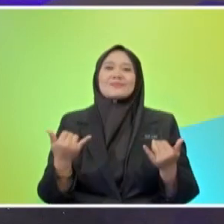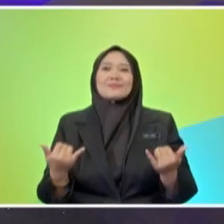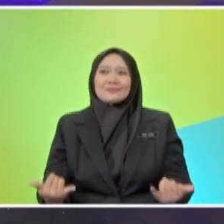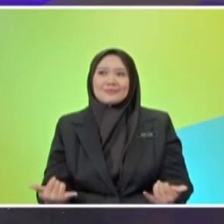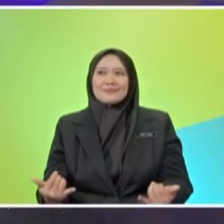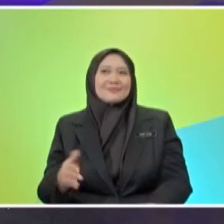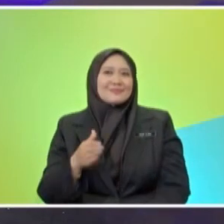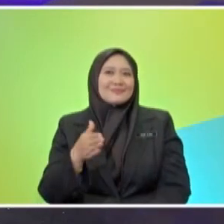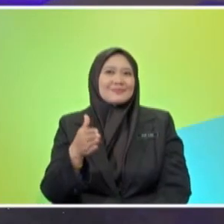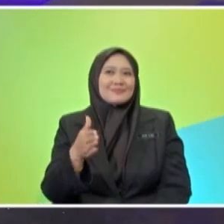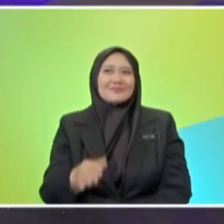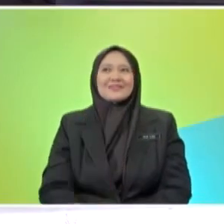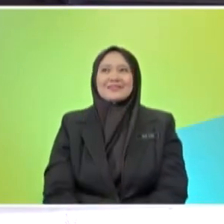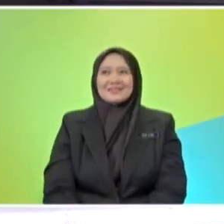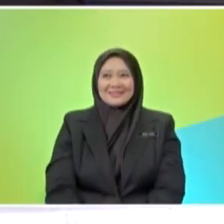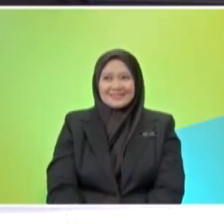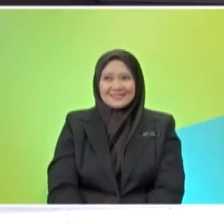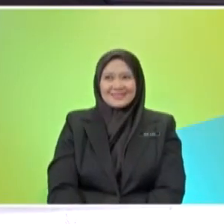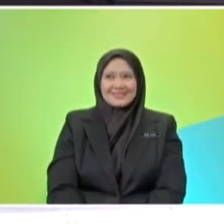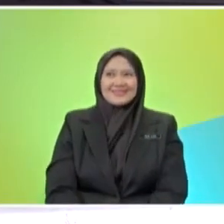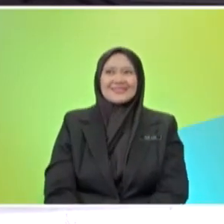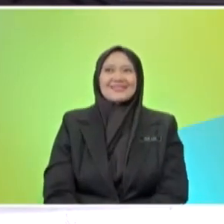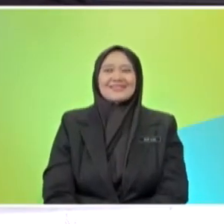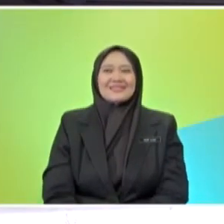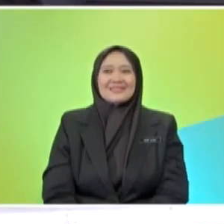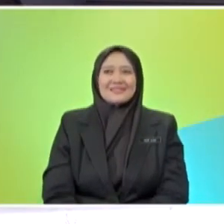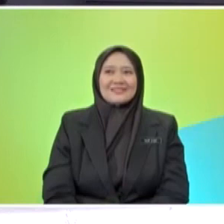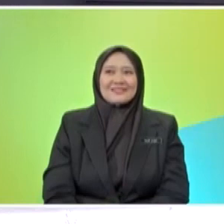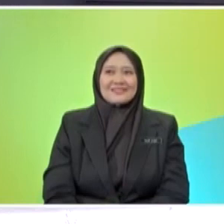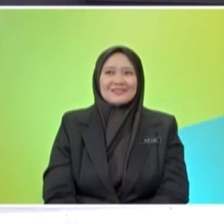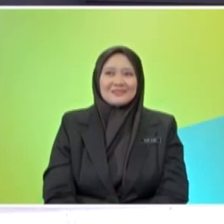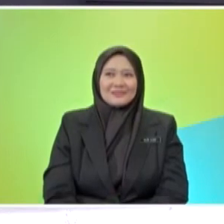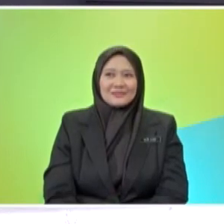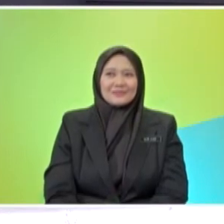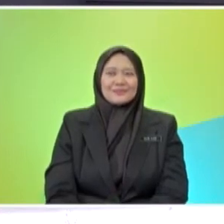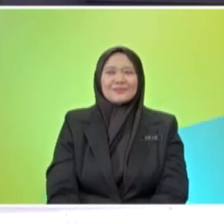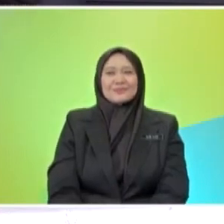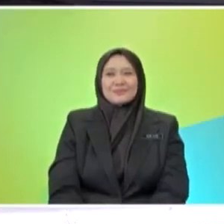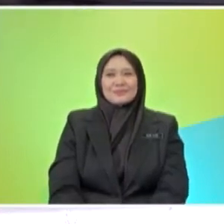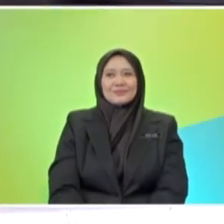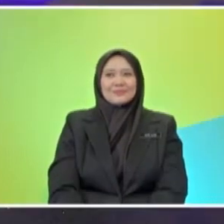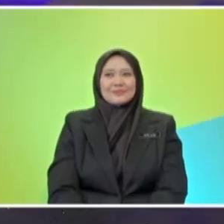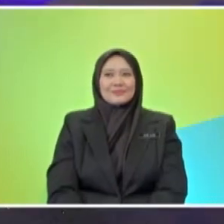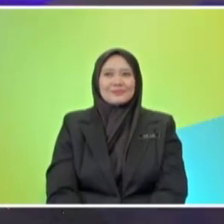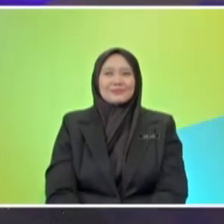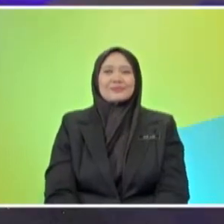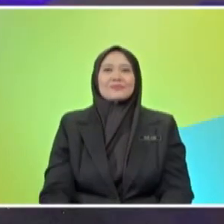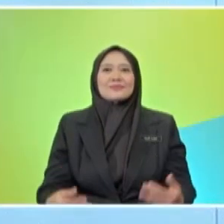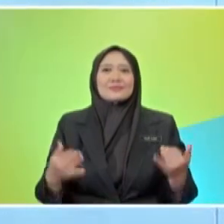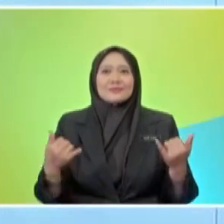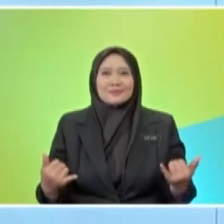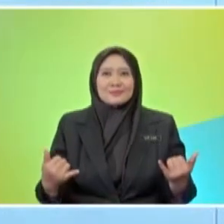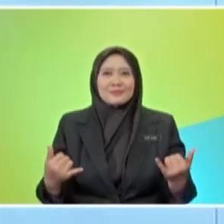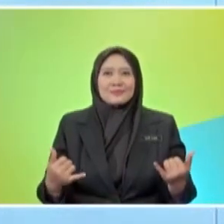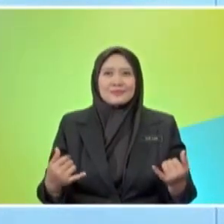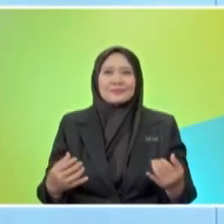tahu ikan ke labah-labah ni. Ifan pun confuse lah, cikgu. Lebah macam. Okey, baik, terima kasih, cikgu. Nampaknya sekarang ni Irfan